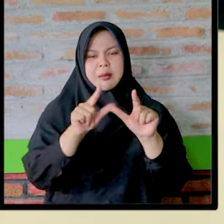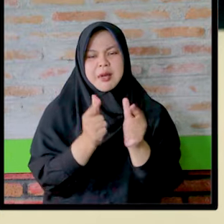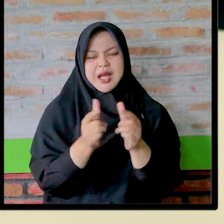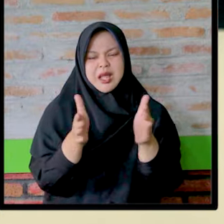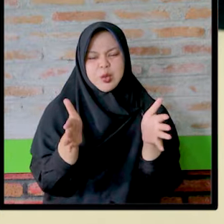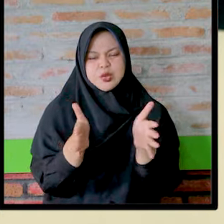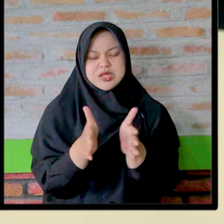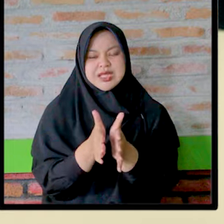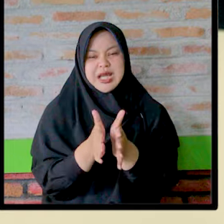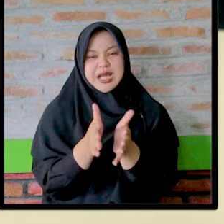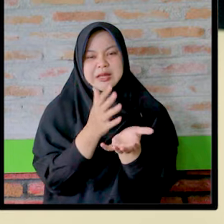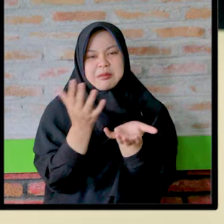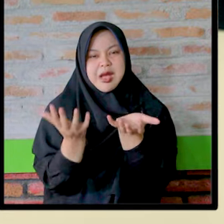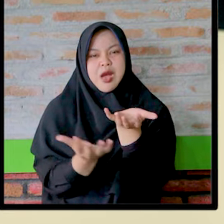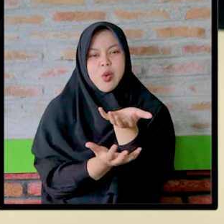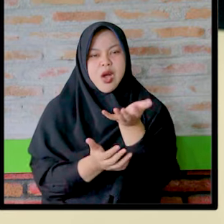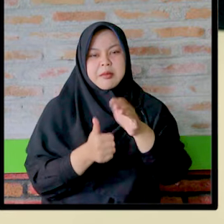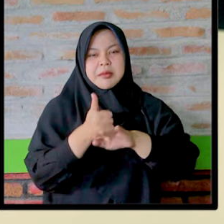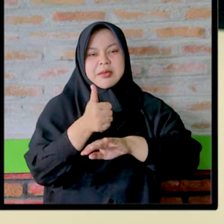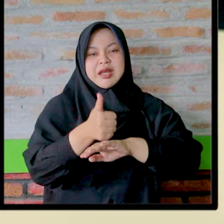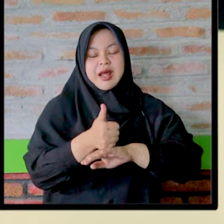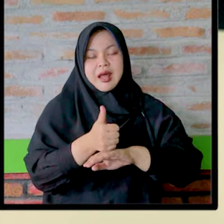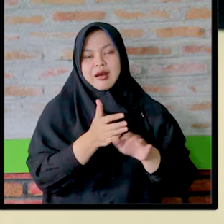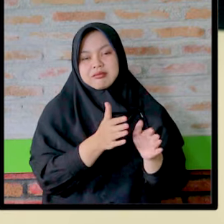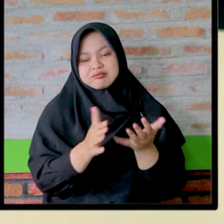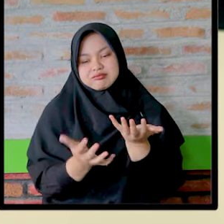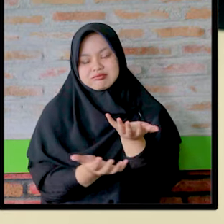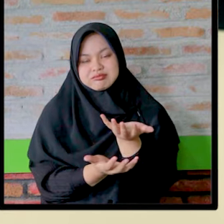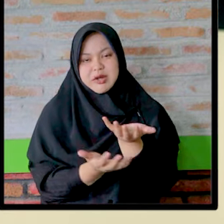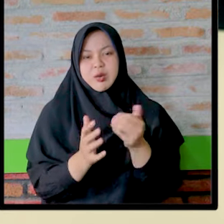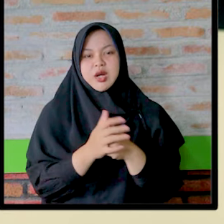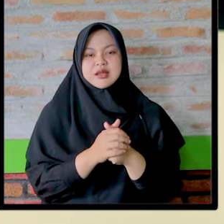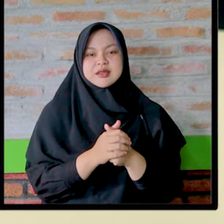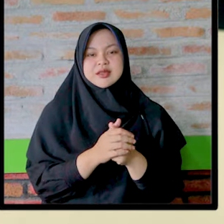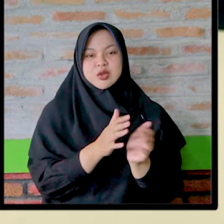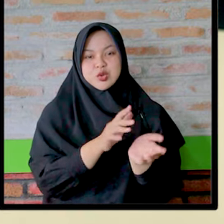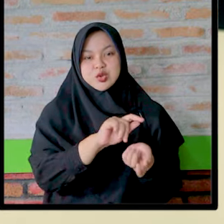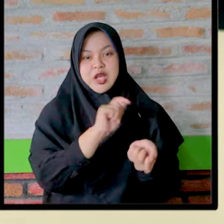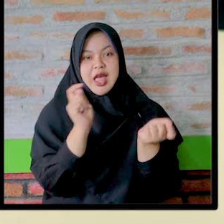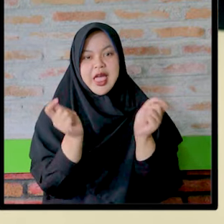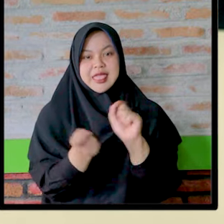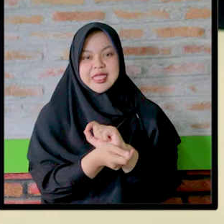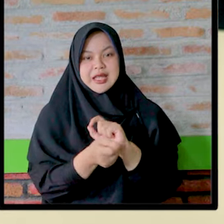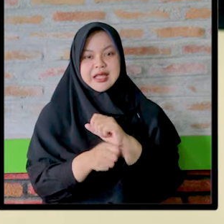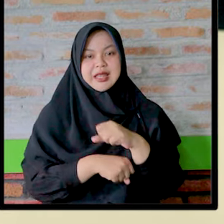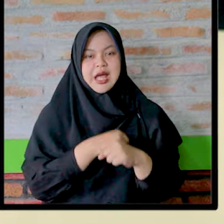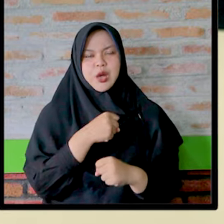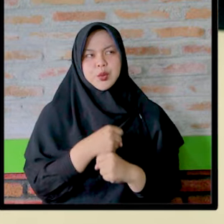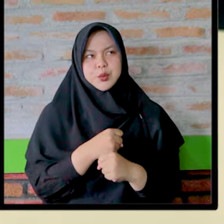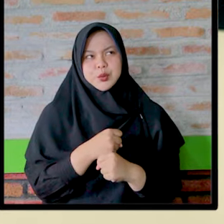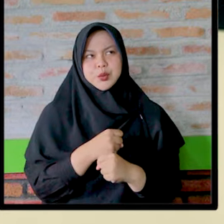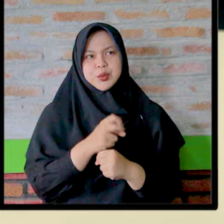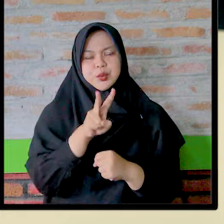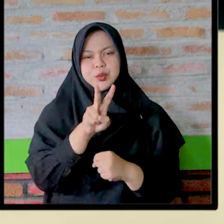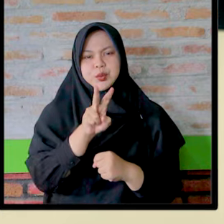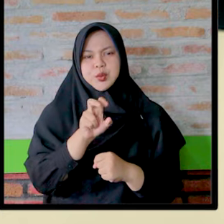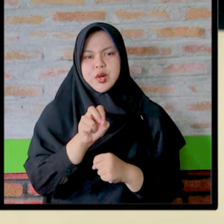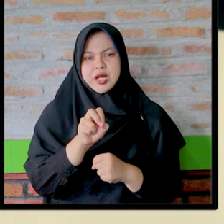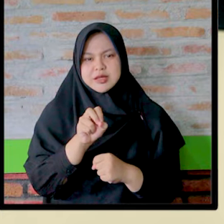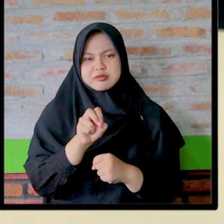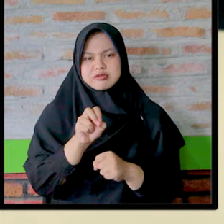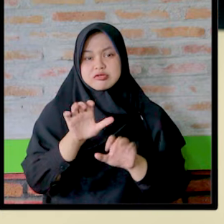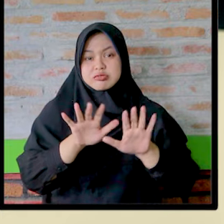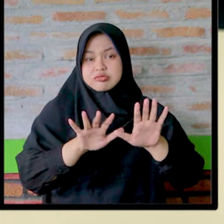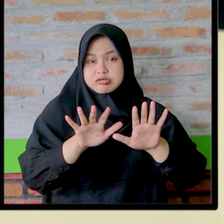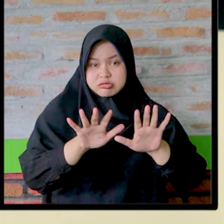bawah pimpinan Kemudian kami memetamorfose sejak tahun 2 eh 10